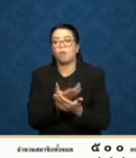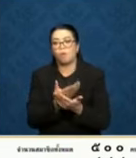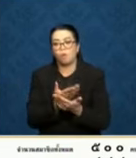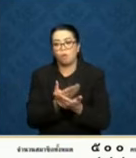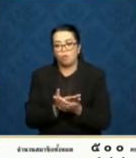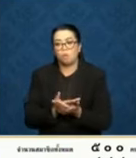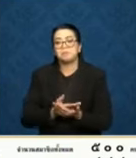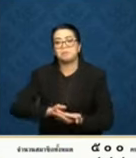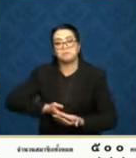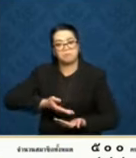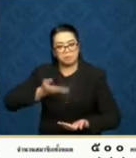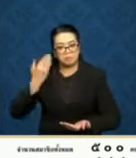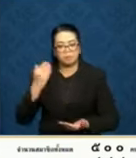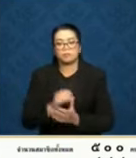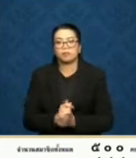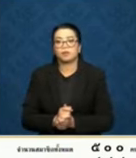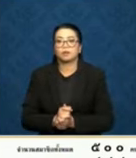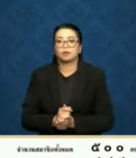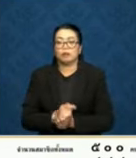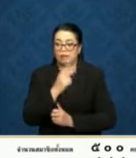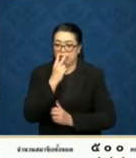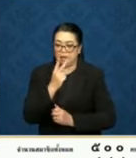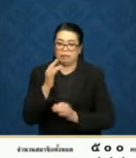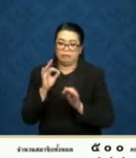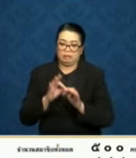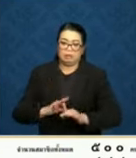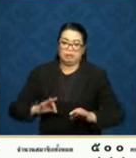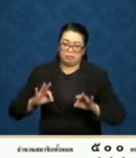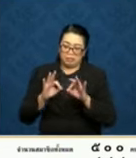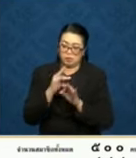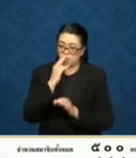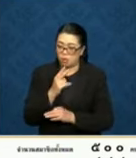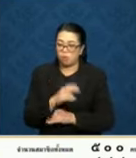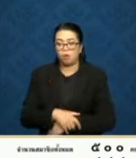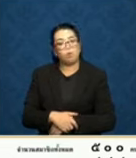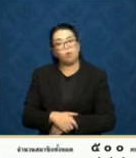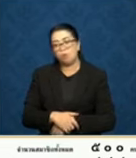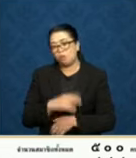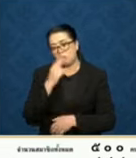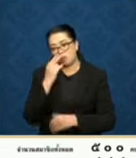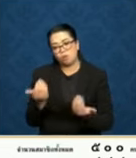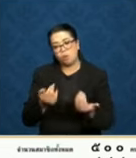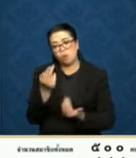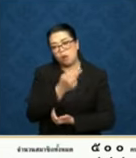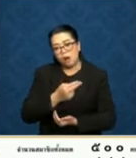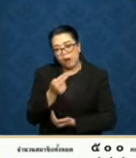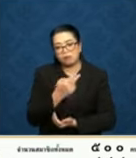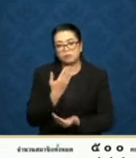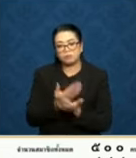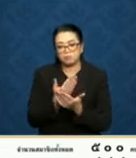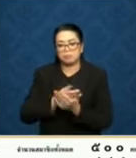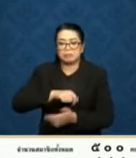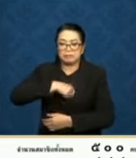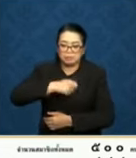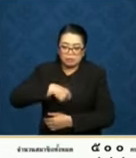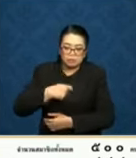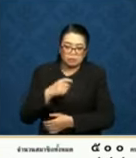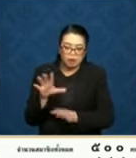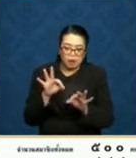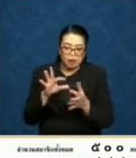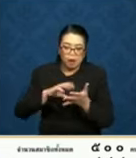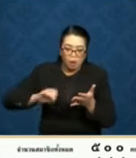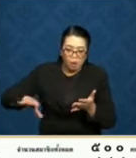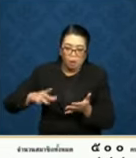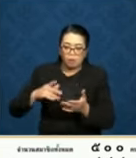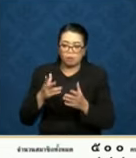ุกพักการเมืองรวมถท่มา recipe้ก็เห็นวามนเปความเจบปวดที่เราต้เห็น ลูกล้านอนาคตของพวกเราต้องถูกคัดออก